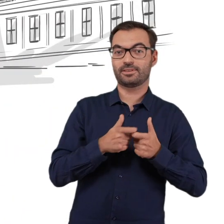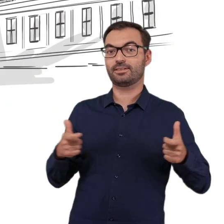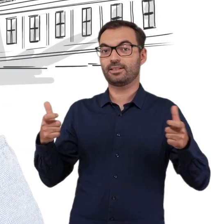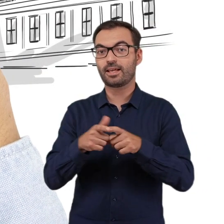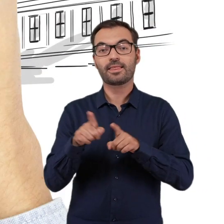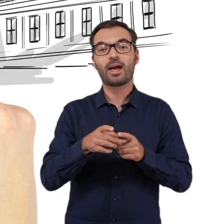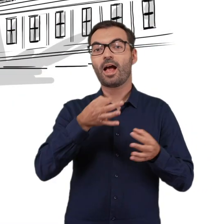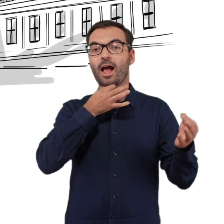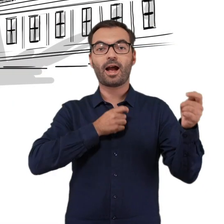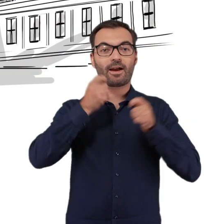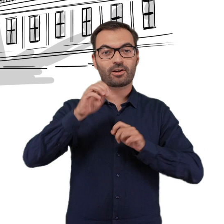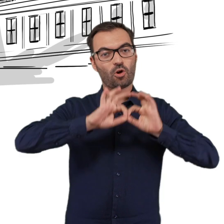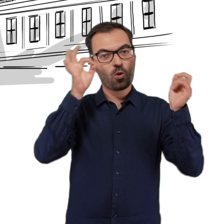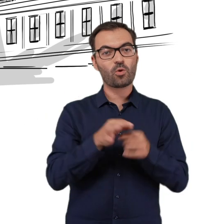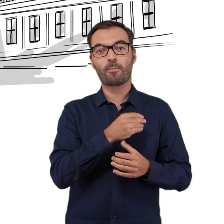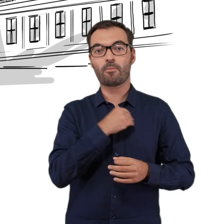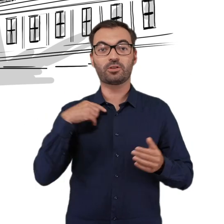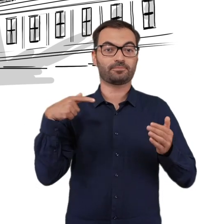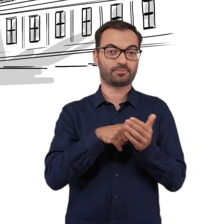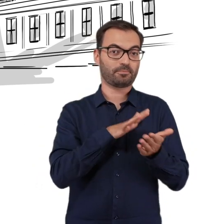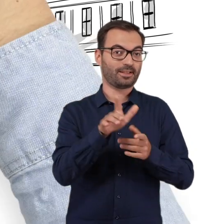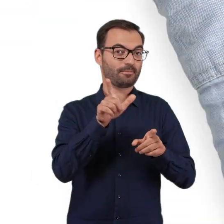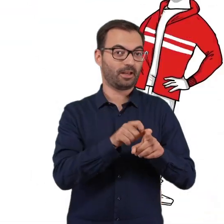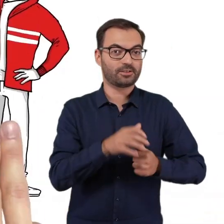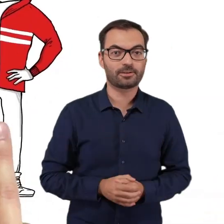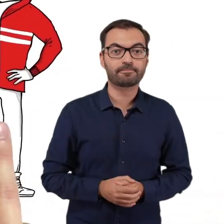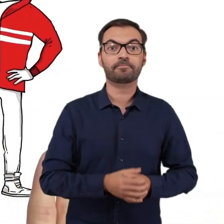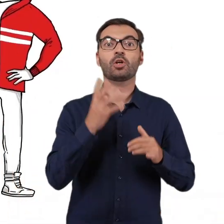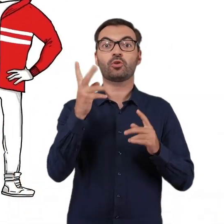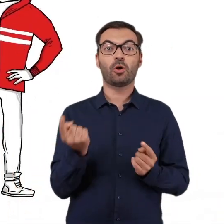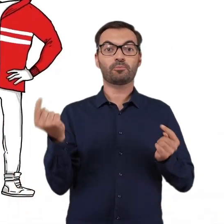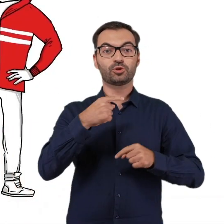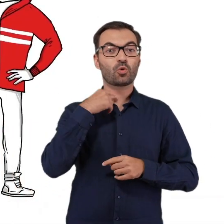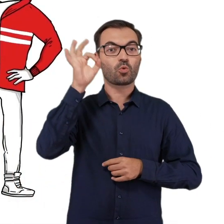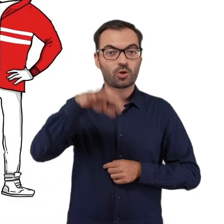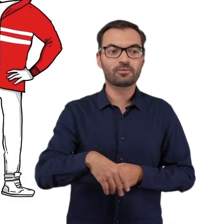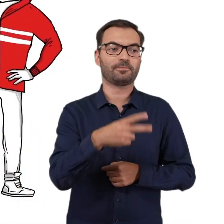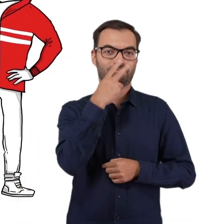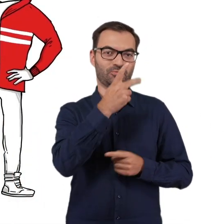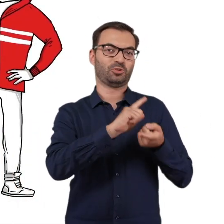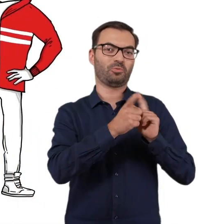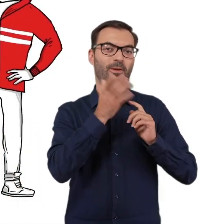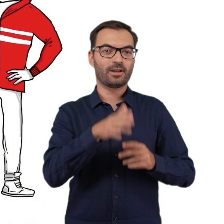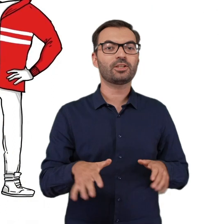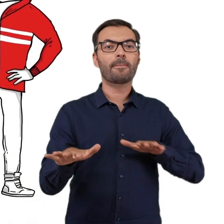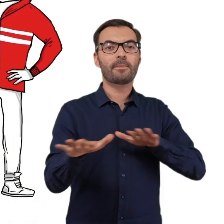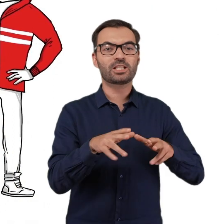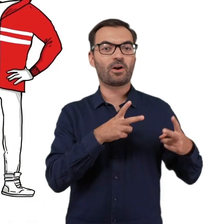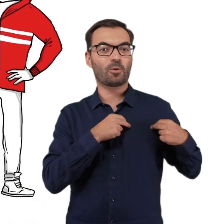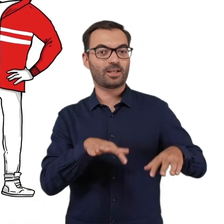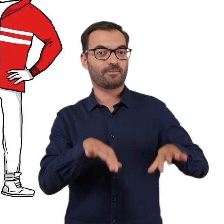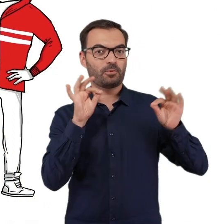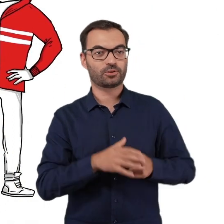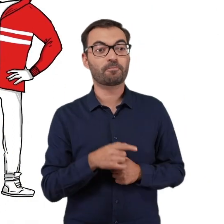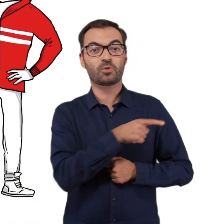Senatu, referendum ogólnokrajowe, 15 października. Każdy, kto zagłosuje w wyborach, spotka się z obwodową komisją